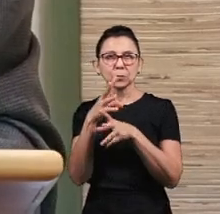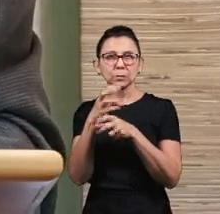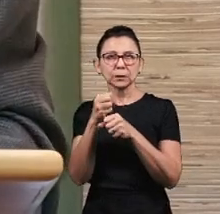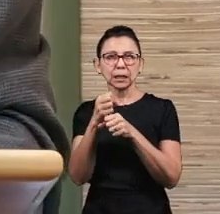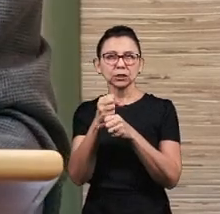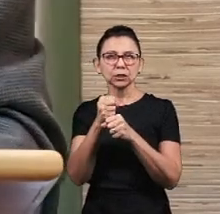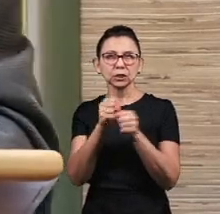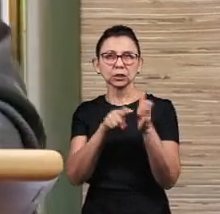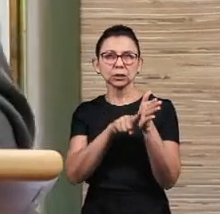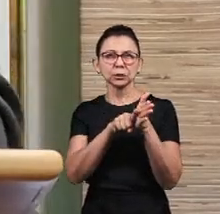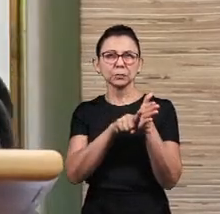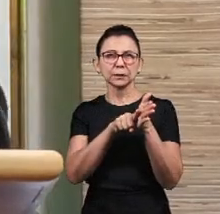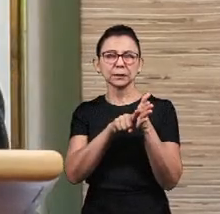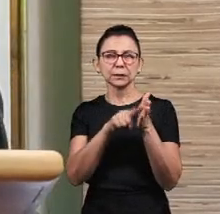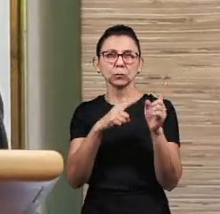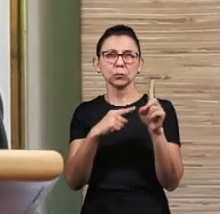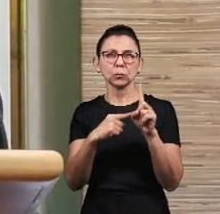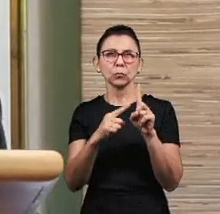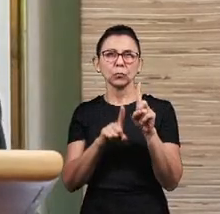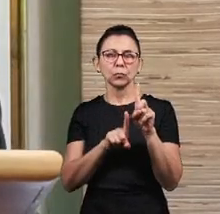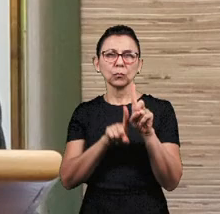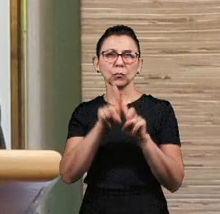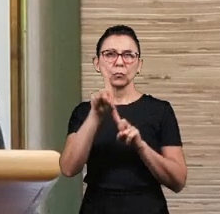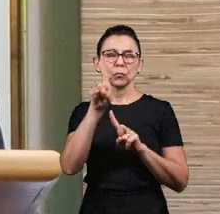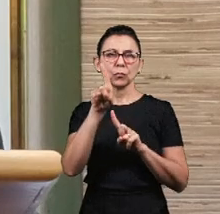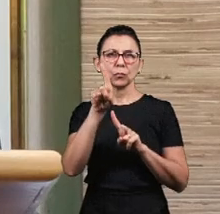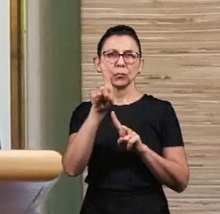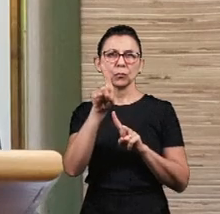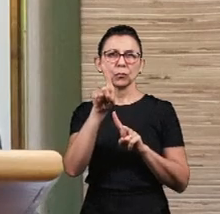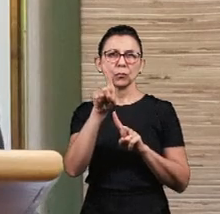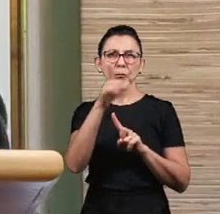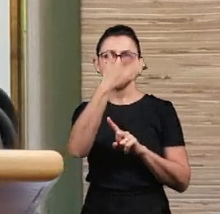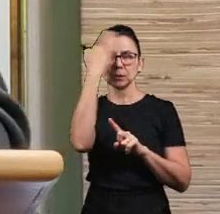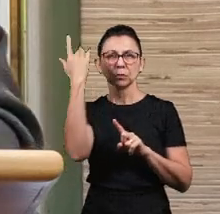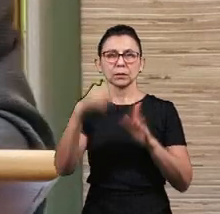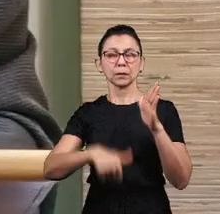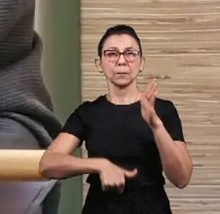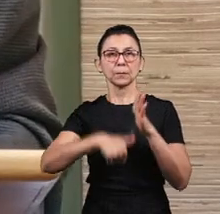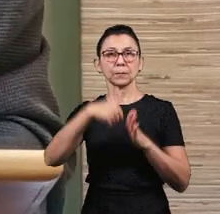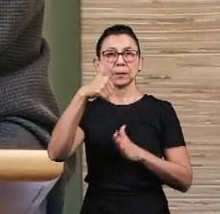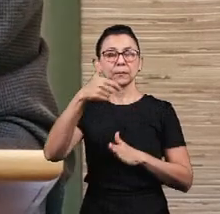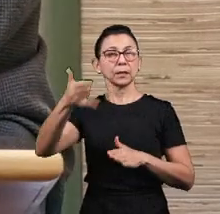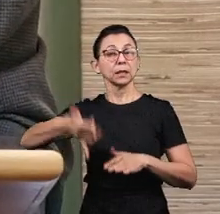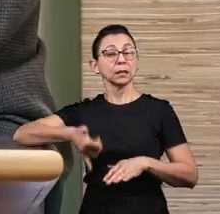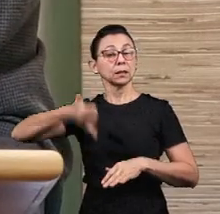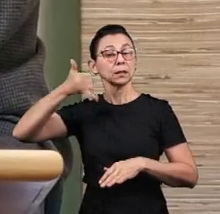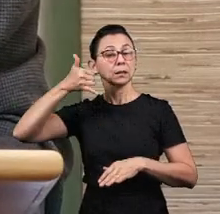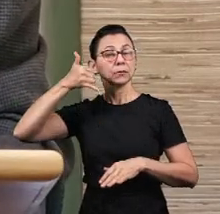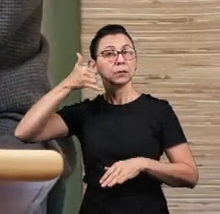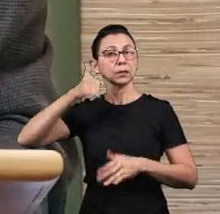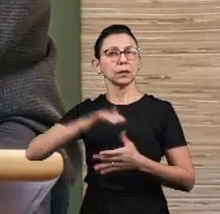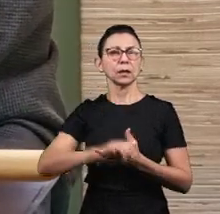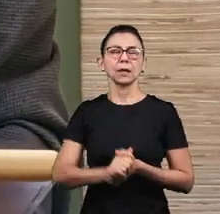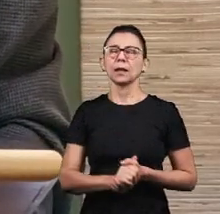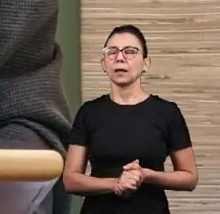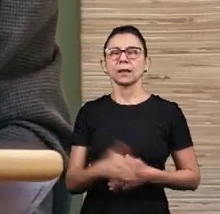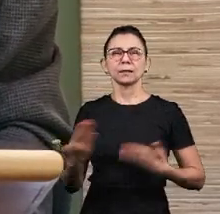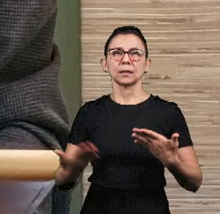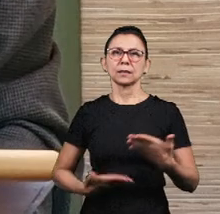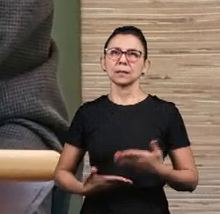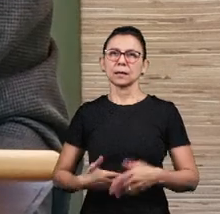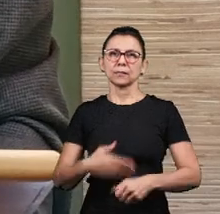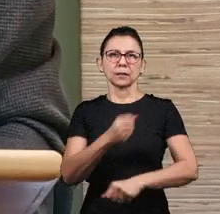pourcentage de visiteurs, des personnes que pour la première fois nous appellent, des frères et sœurs de